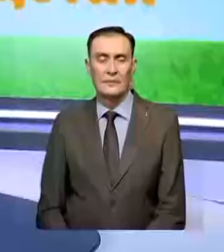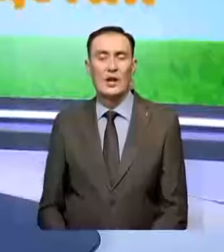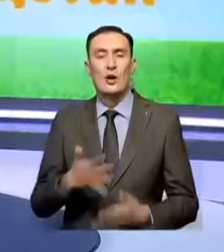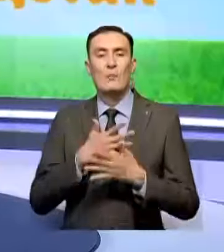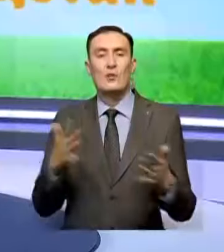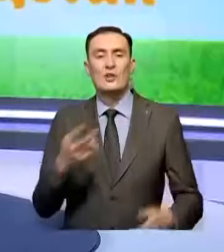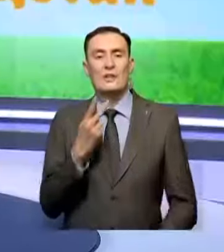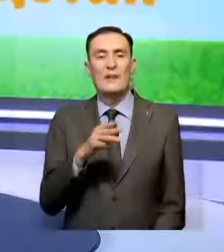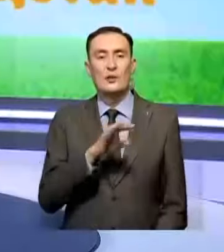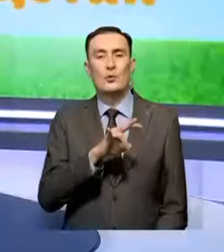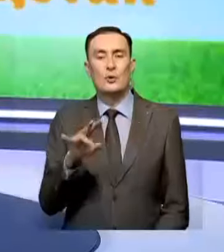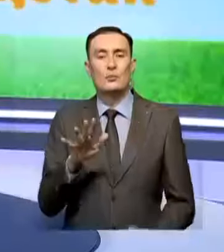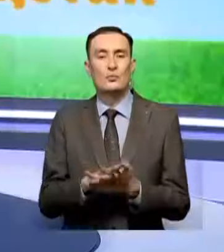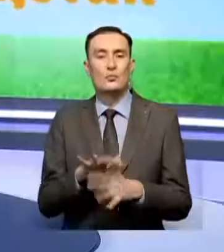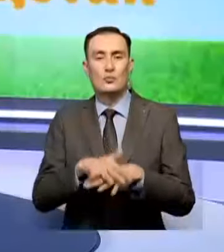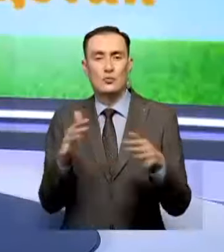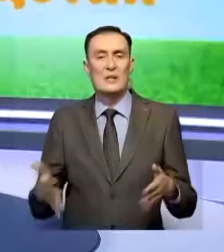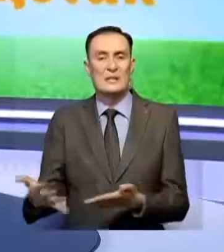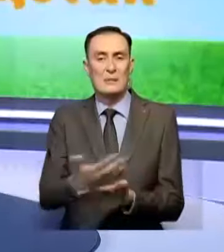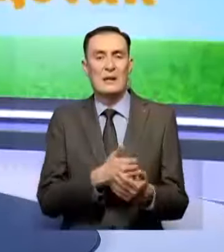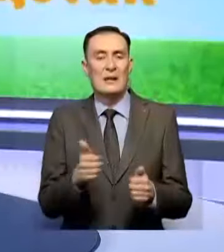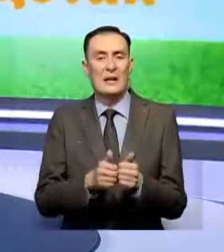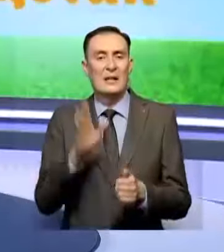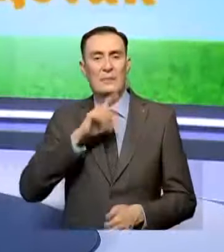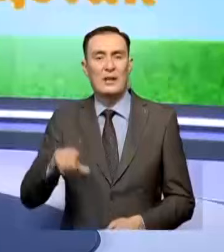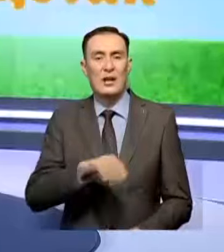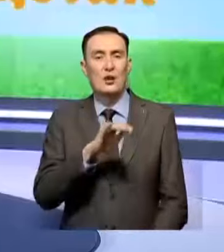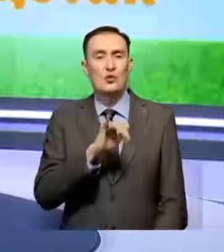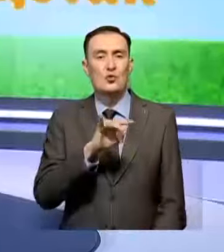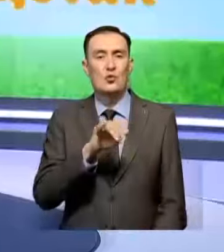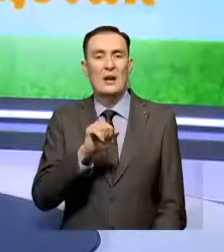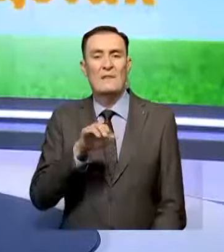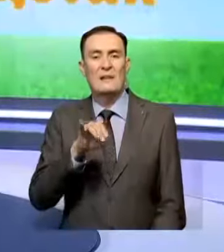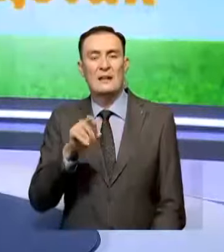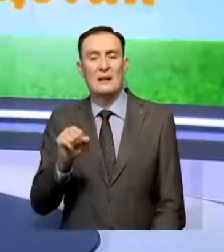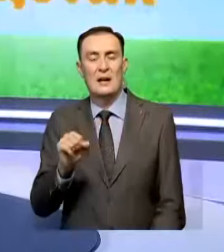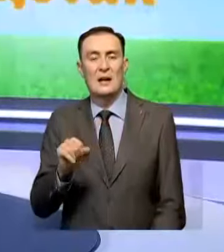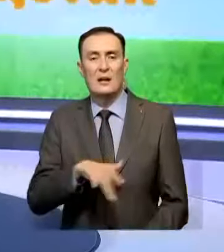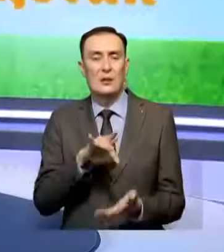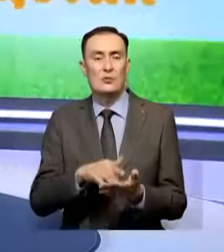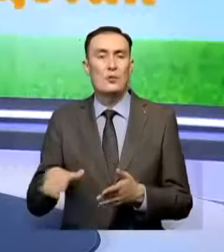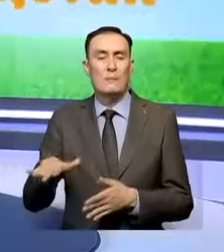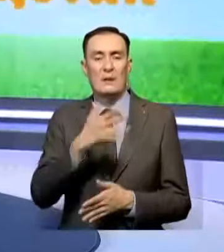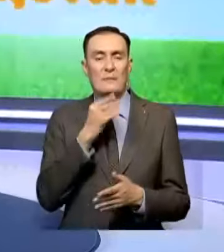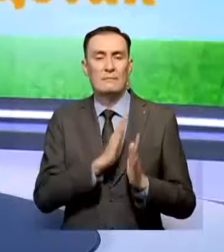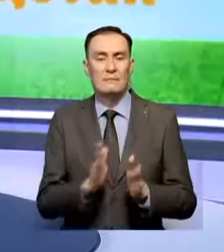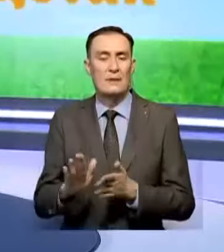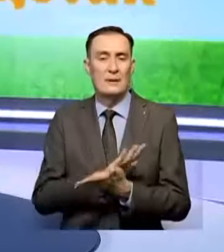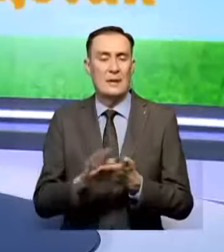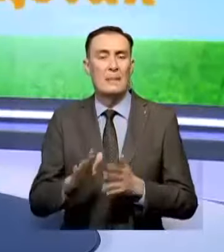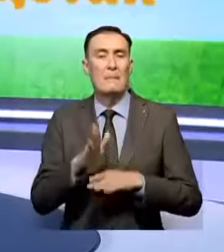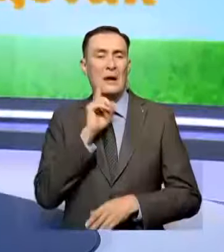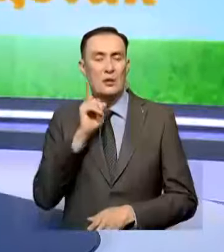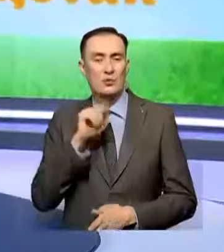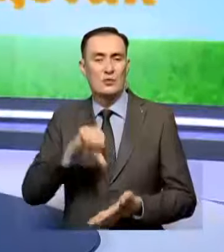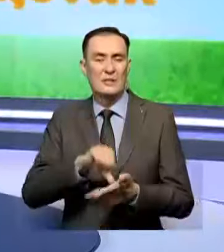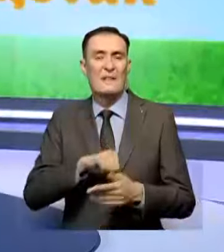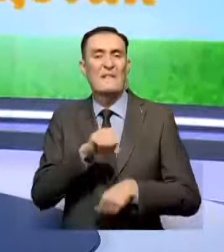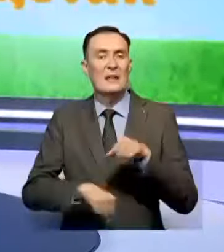Больше 2 тонн мусора собрали на побережье реки Журавлиха в городе Ридере. Городской пляж приводила в порядок молодежь.